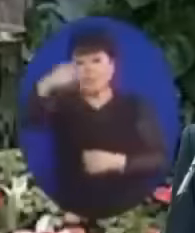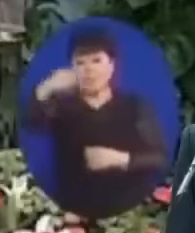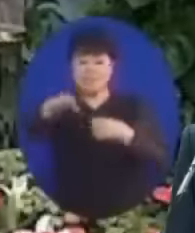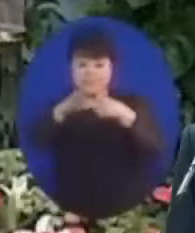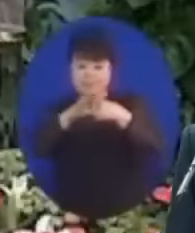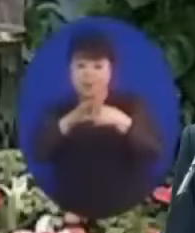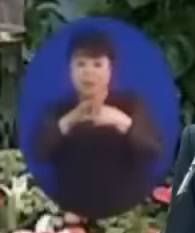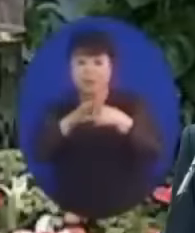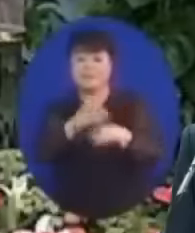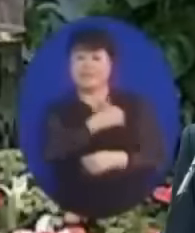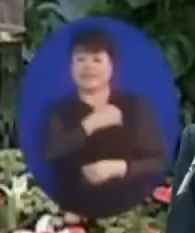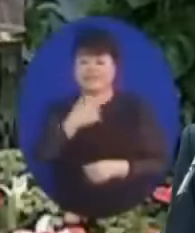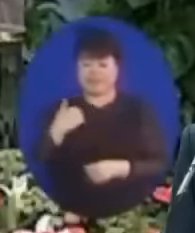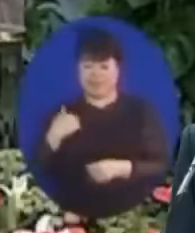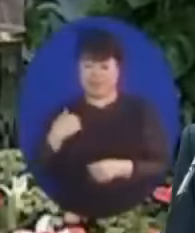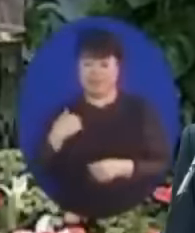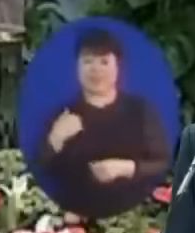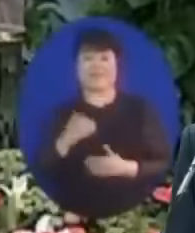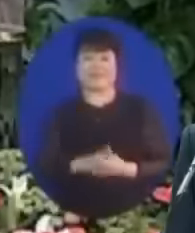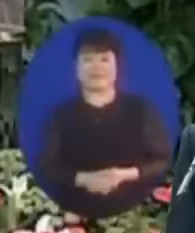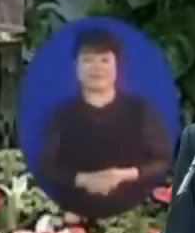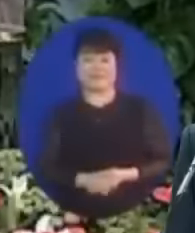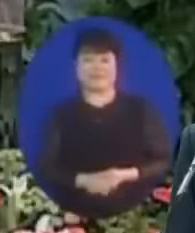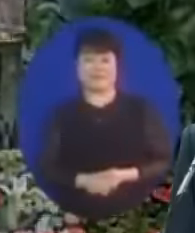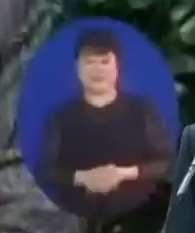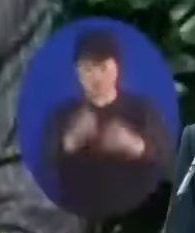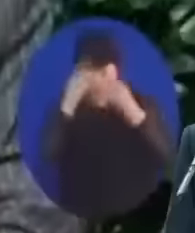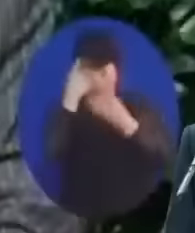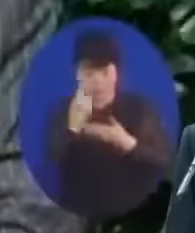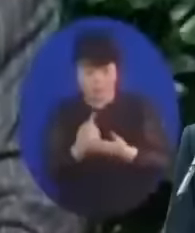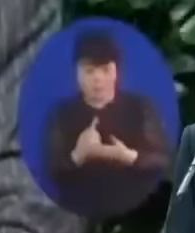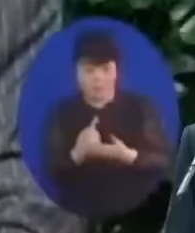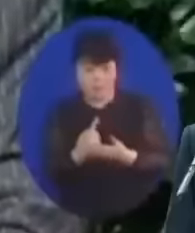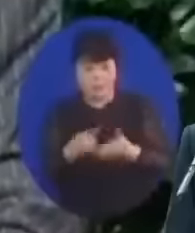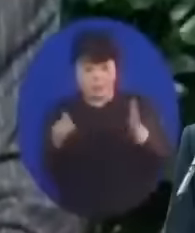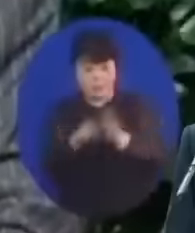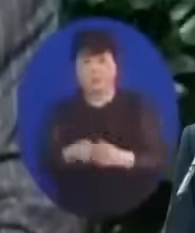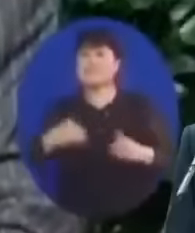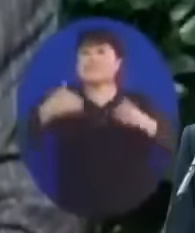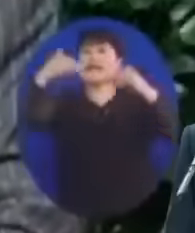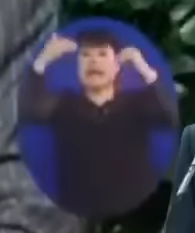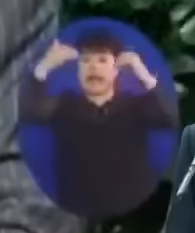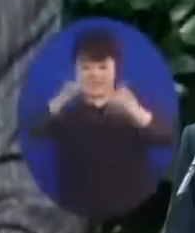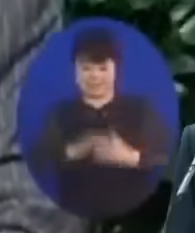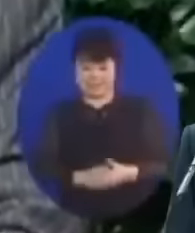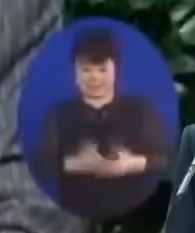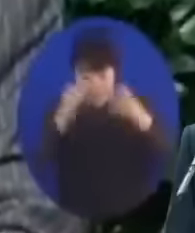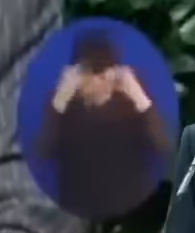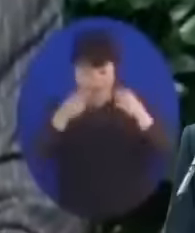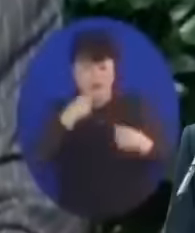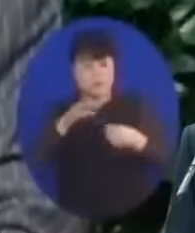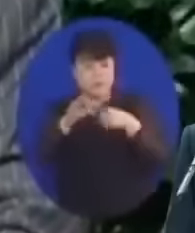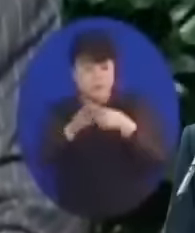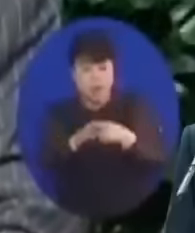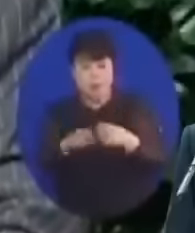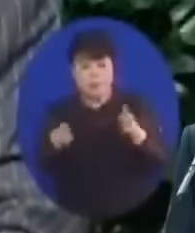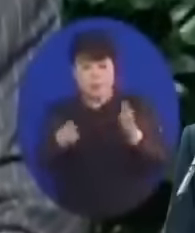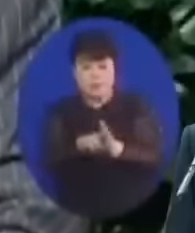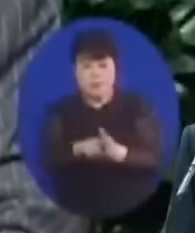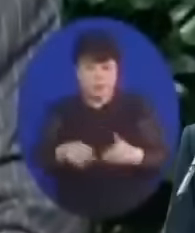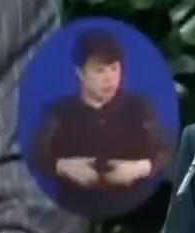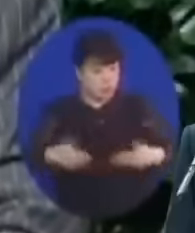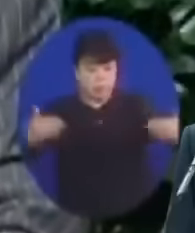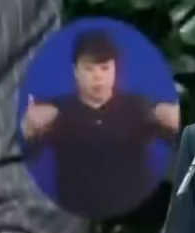받으신다면 나는 그것으로 만족한다. 고난이 와서 믿음이 자라게 한다. 고난을 안 받으면 믿을 필요가